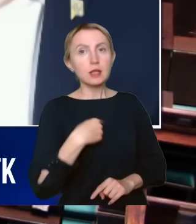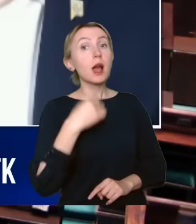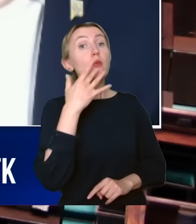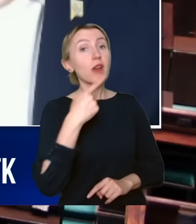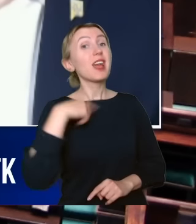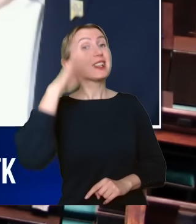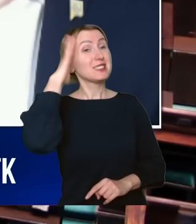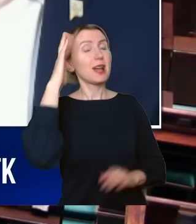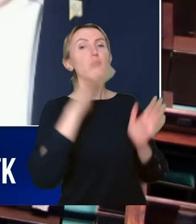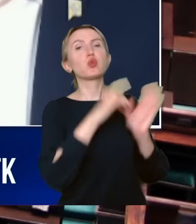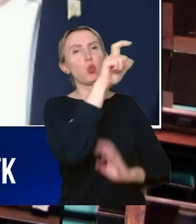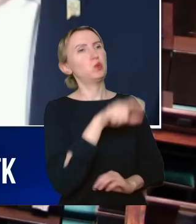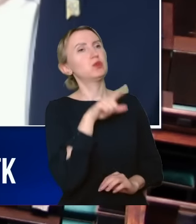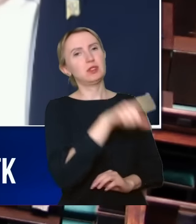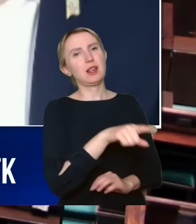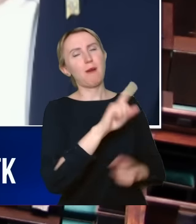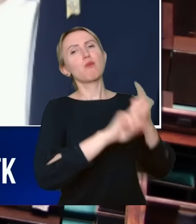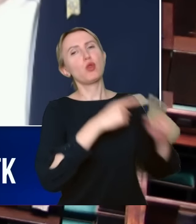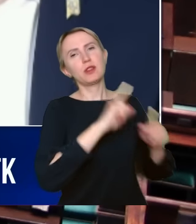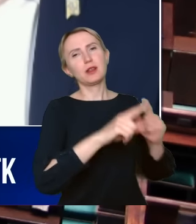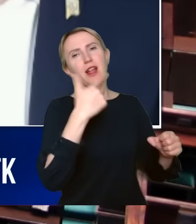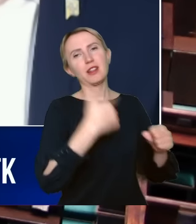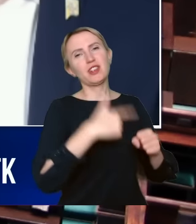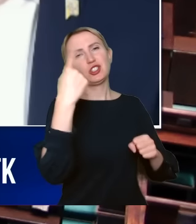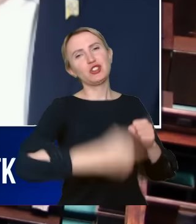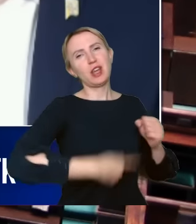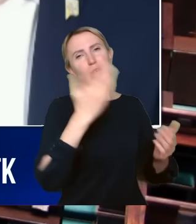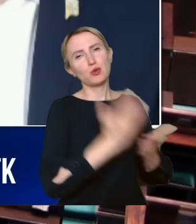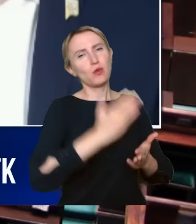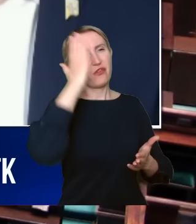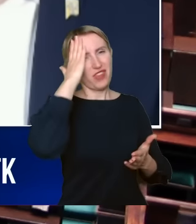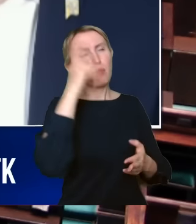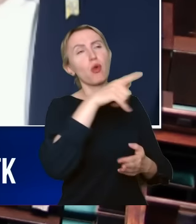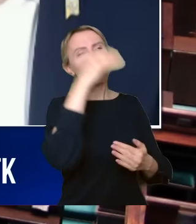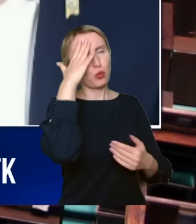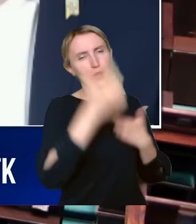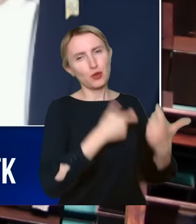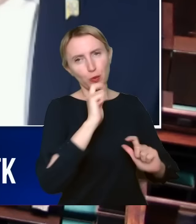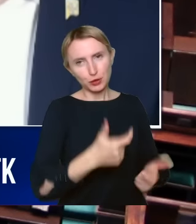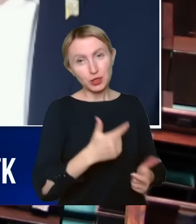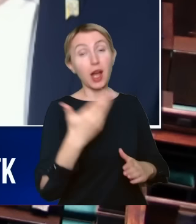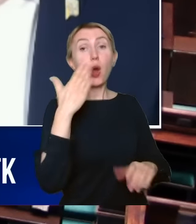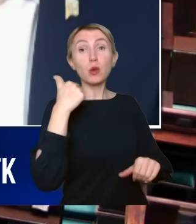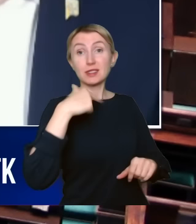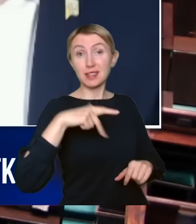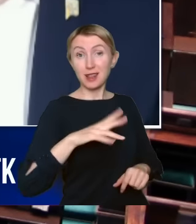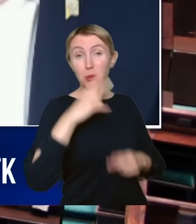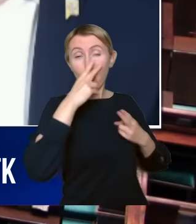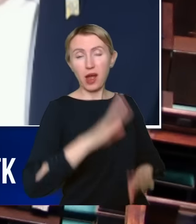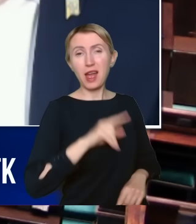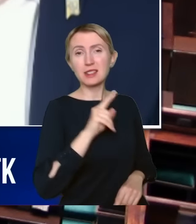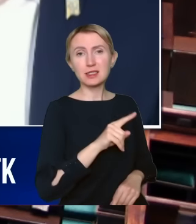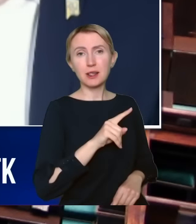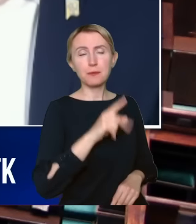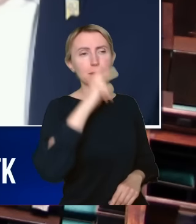Tuska w polityce ponad 20 lat i wiem o tym, do czego jest zdolna. Ostatnie tygodnie pokazały, że biorąc